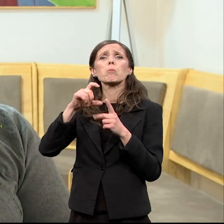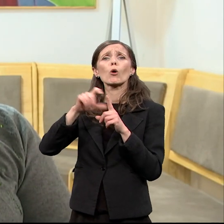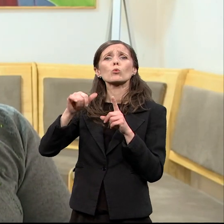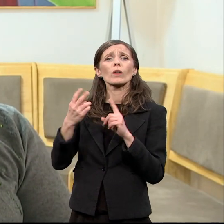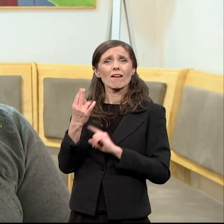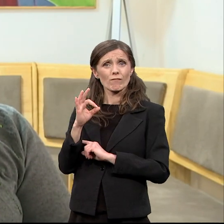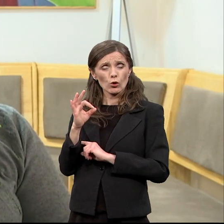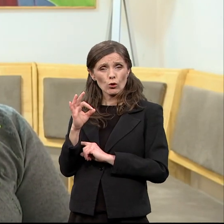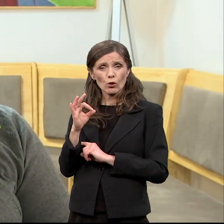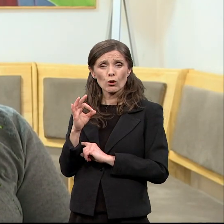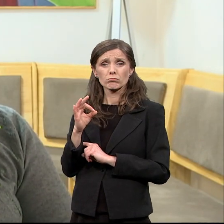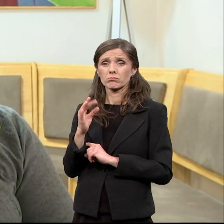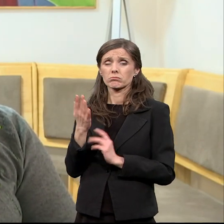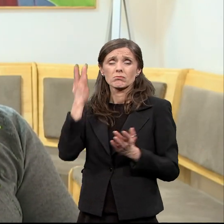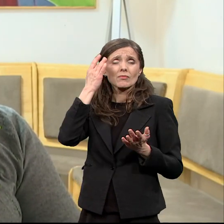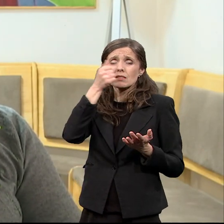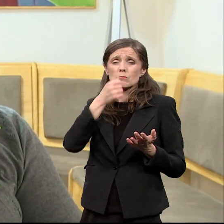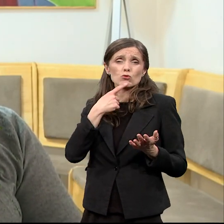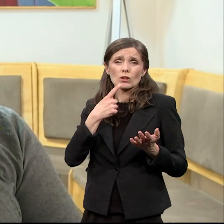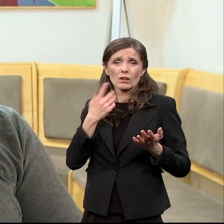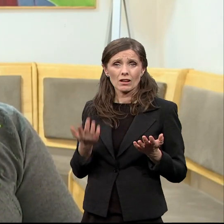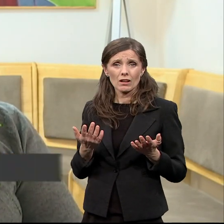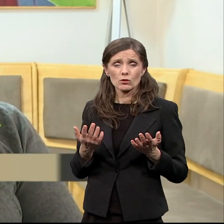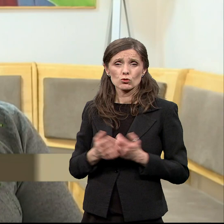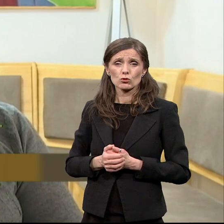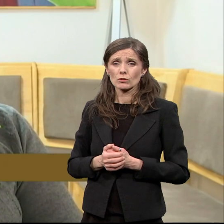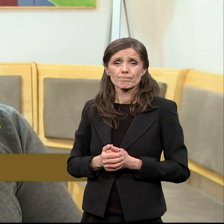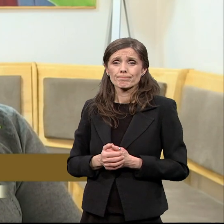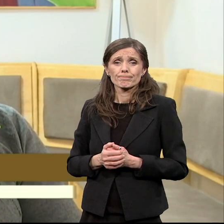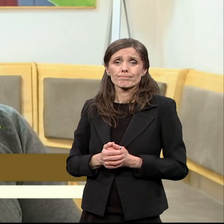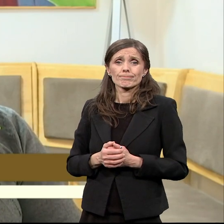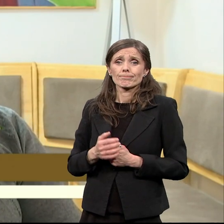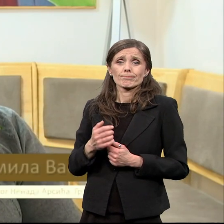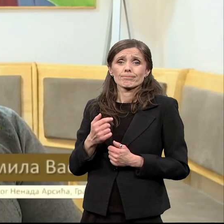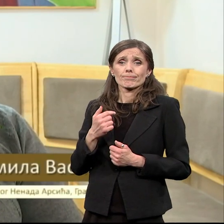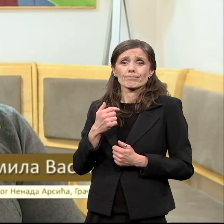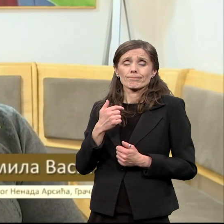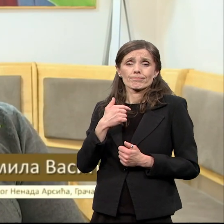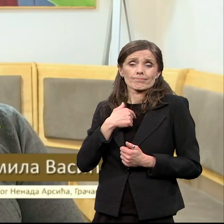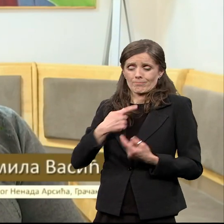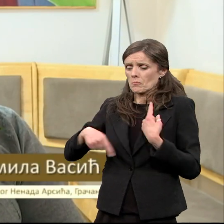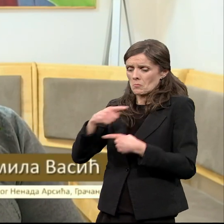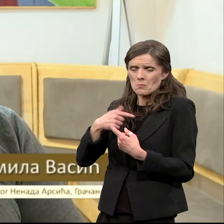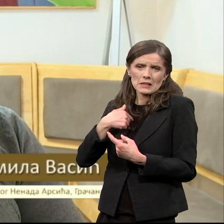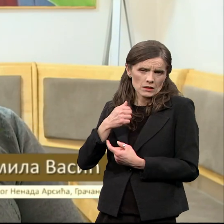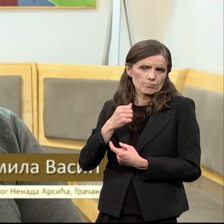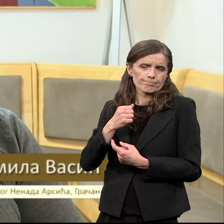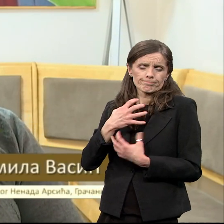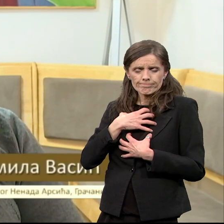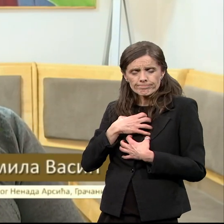gde, ne znam šta da kažem, mi trpimo,